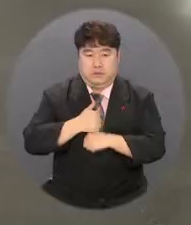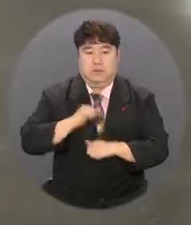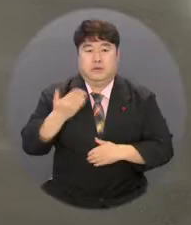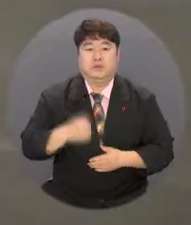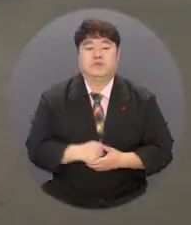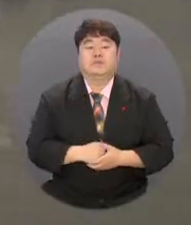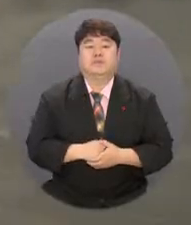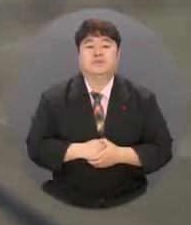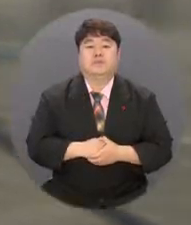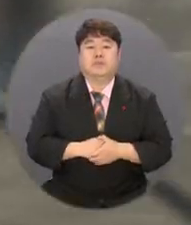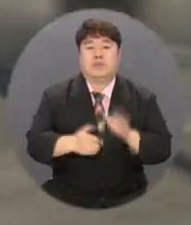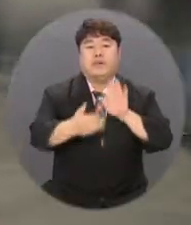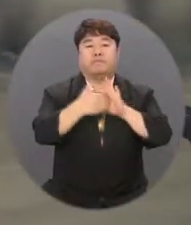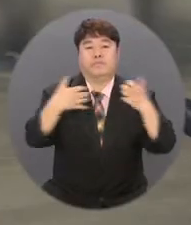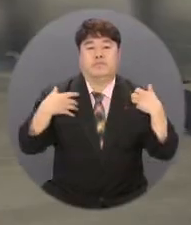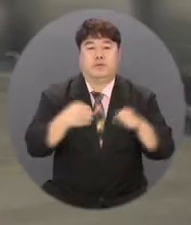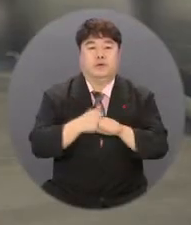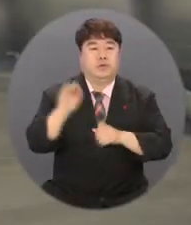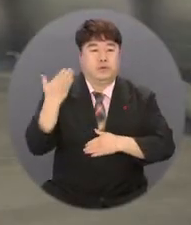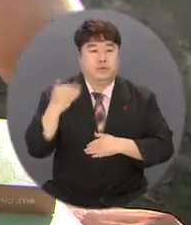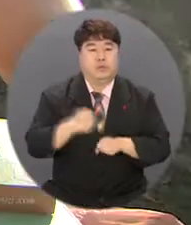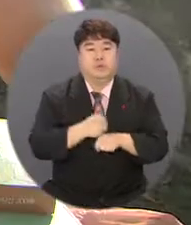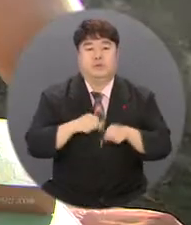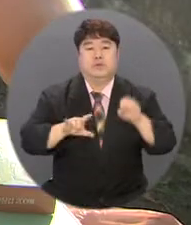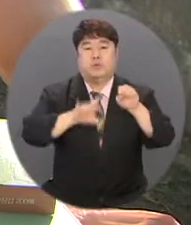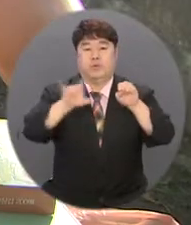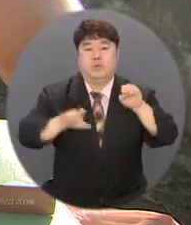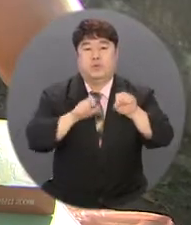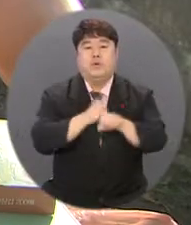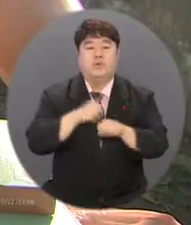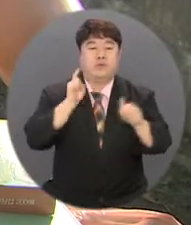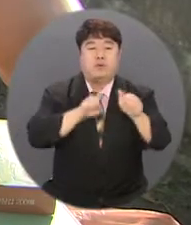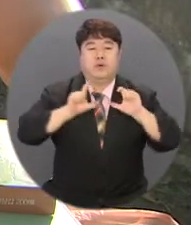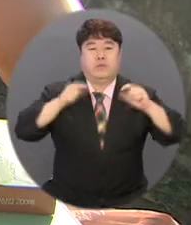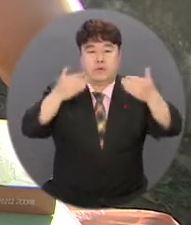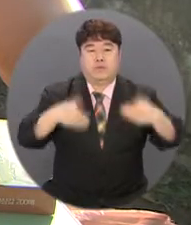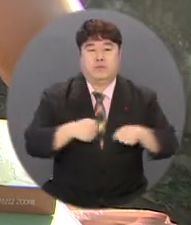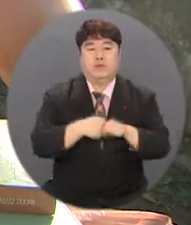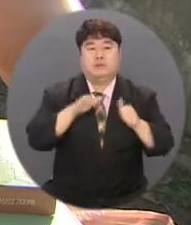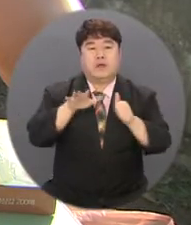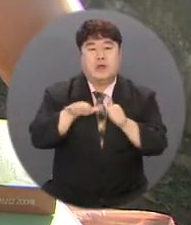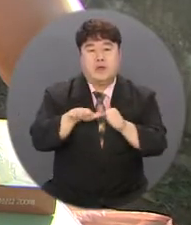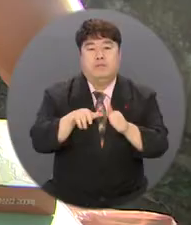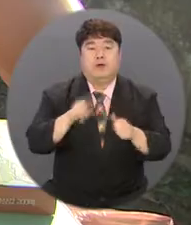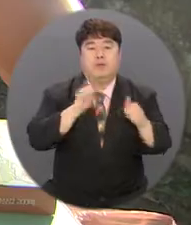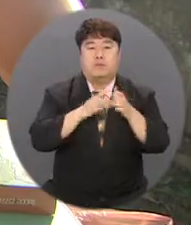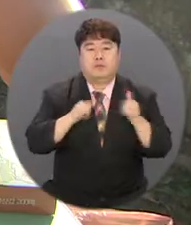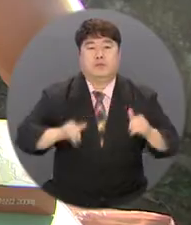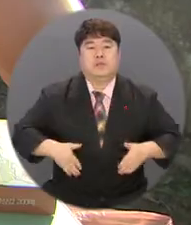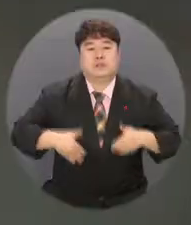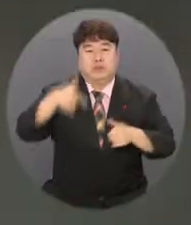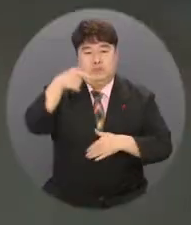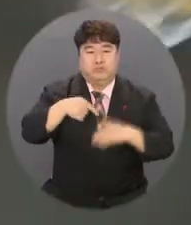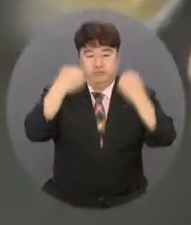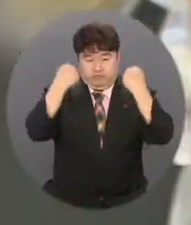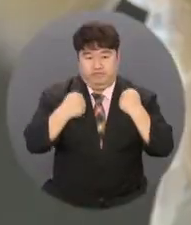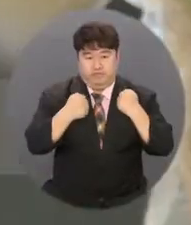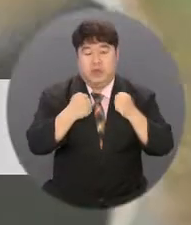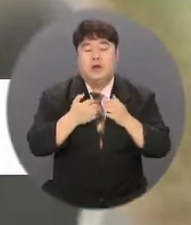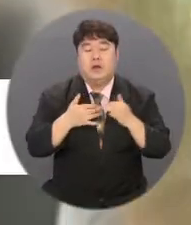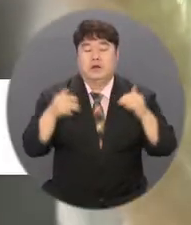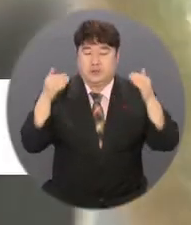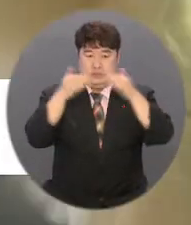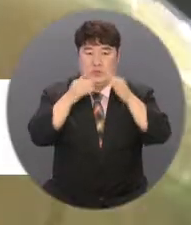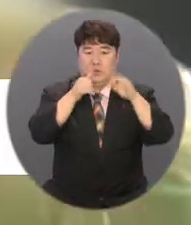때입니다. 방역당국은 최근 오미크론 확진 판정을 받은 한평 확진자가 남구에 거주하고 있다는 점에 주목하고